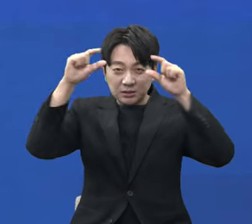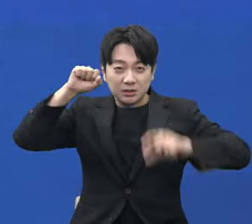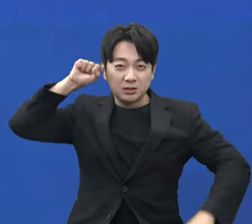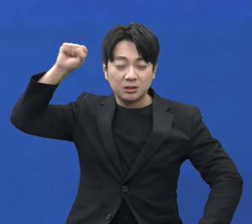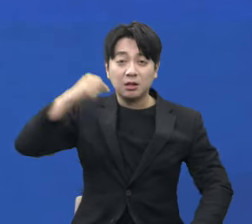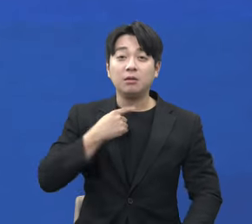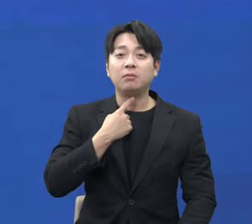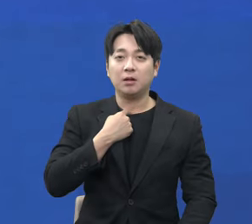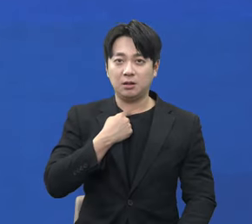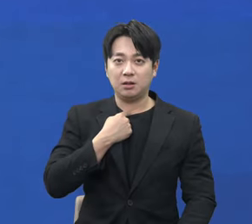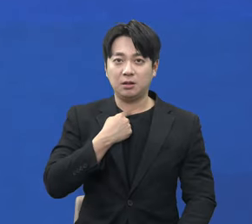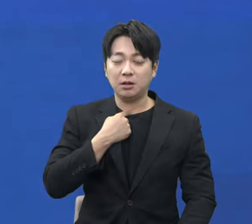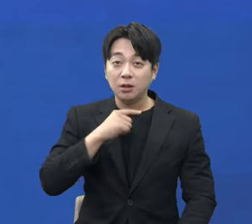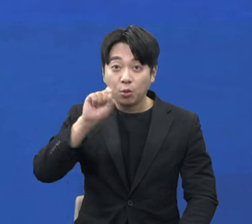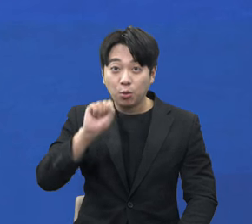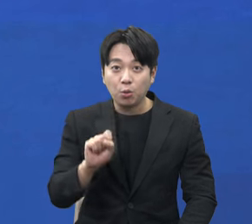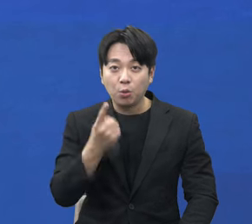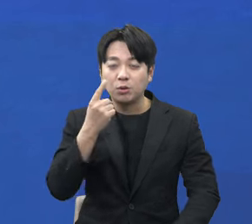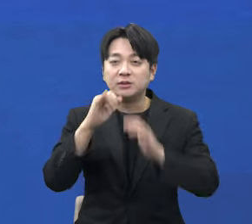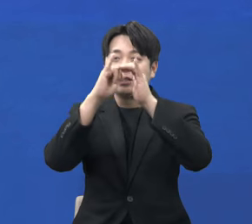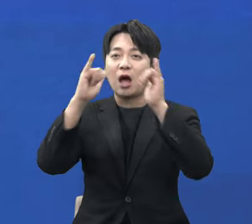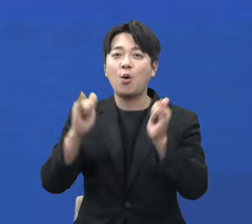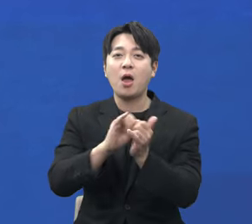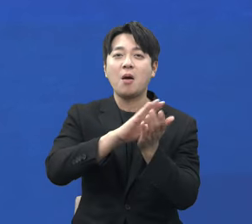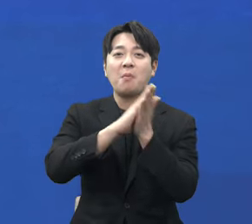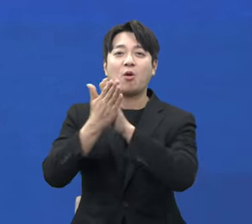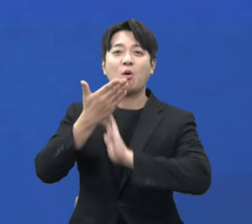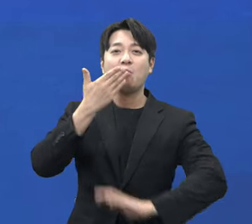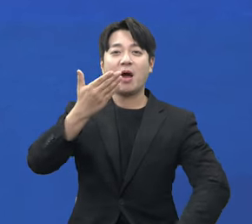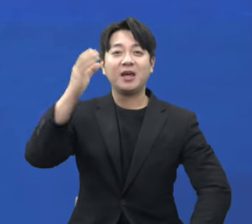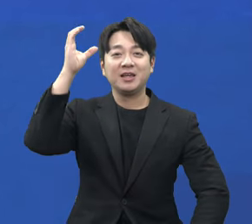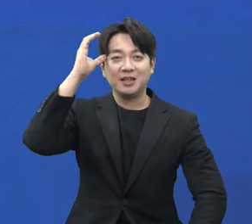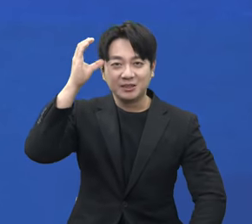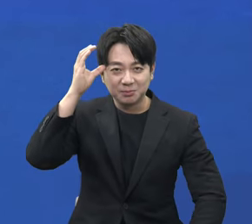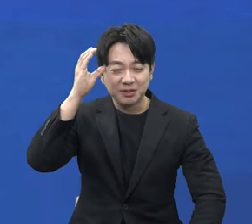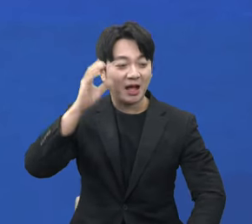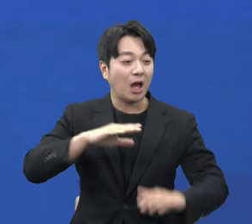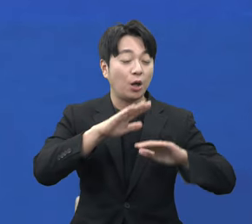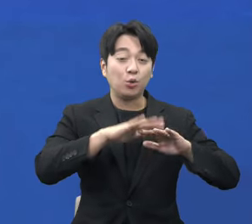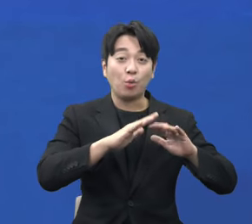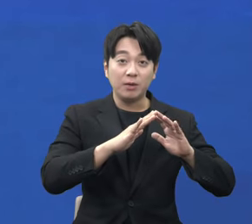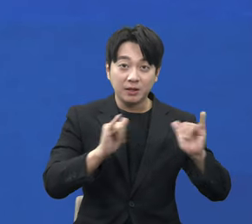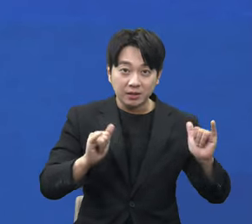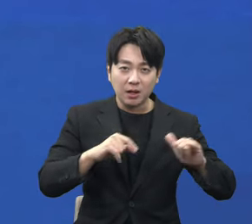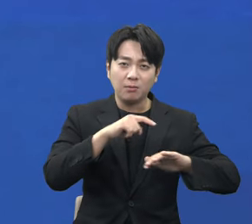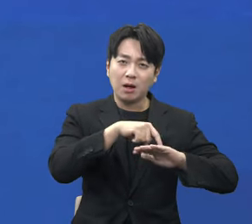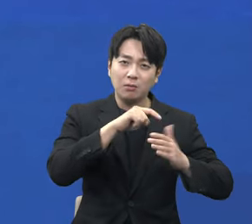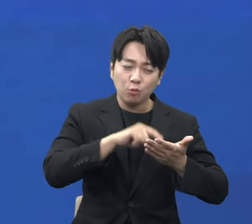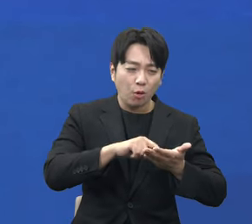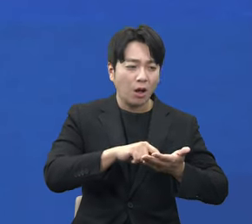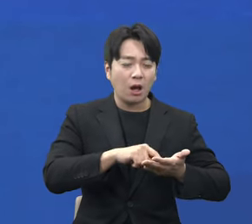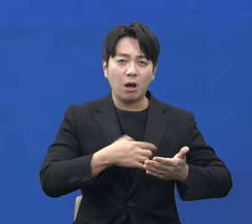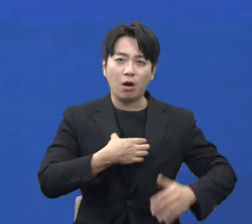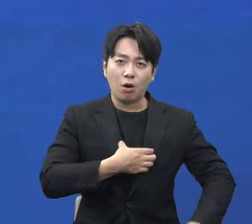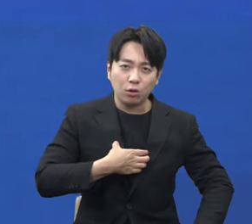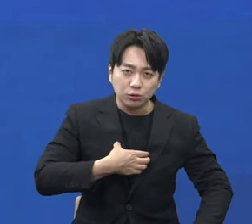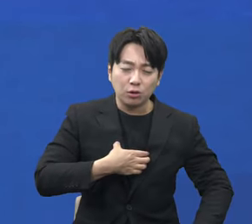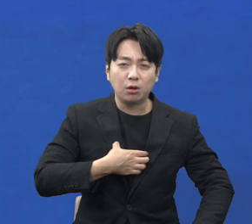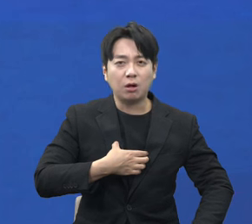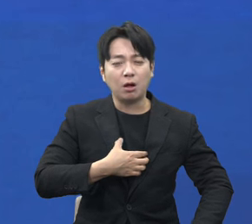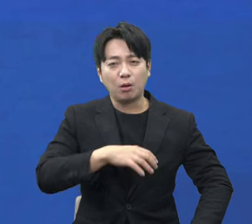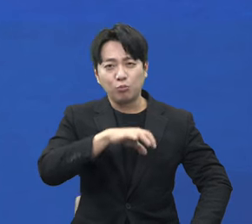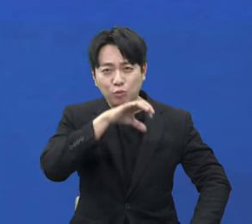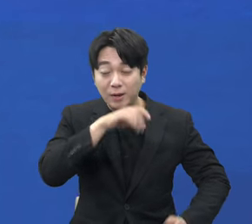세상이 바뀔 줄 알았습니다. 농민의 마음, 국민의 불안정한 마음들을 보듬어 줄